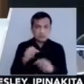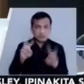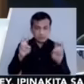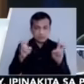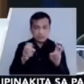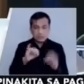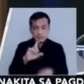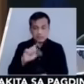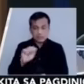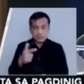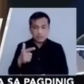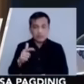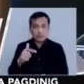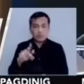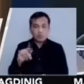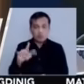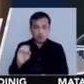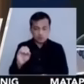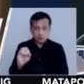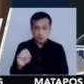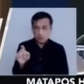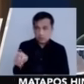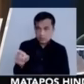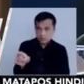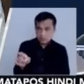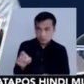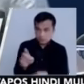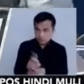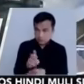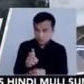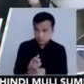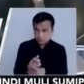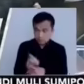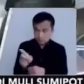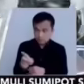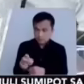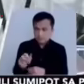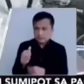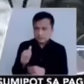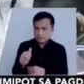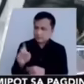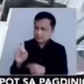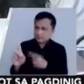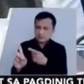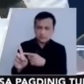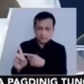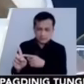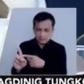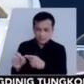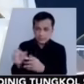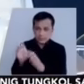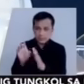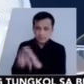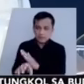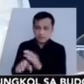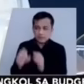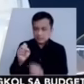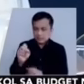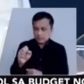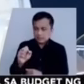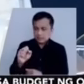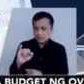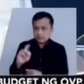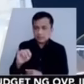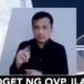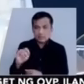PH ung ikaw ay ginagamit ng ah isang criminal Syndicate international Uh